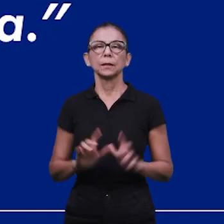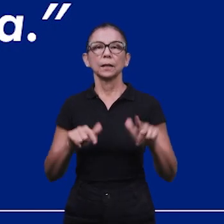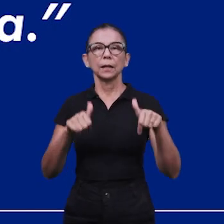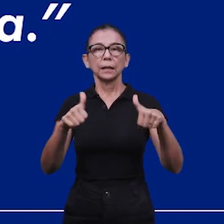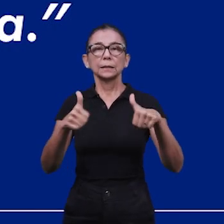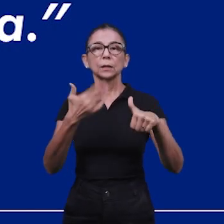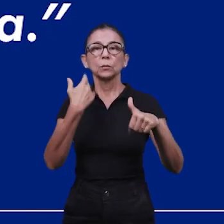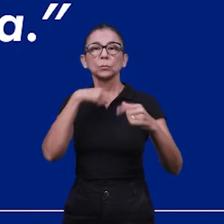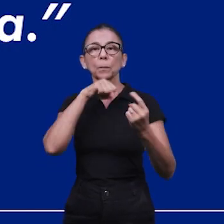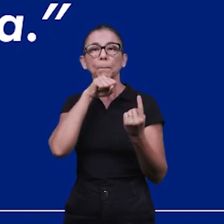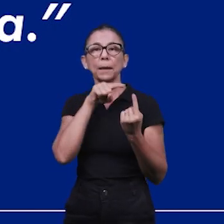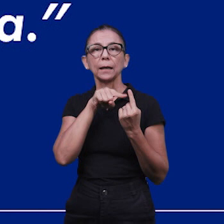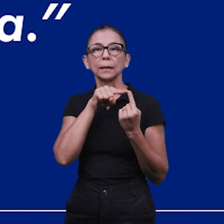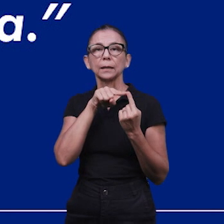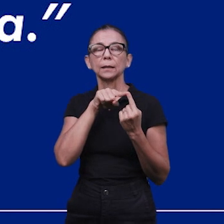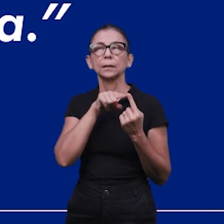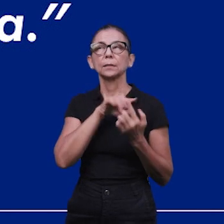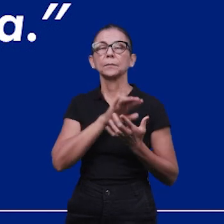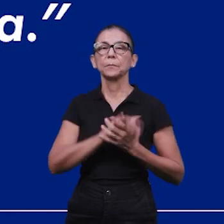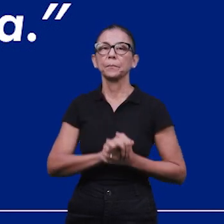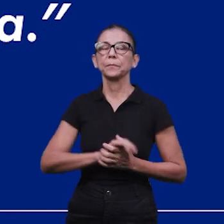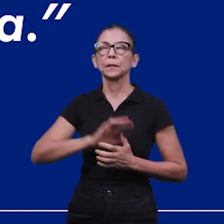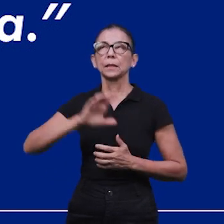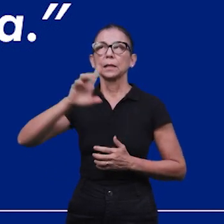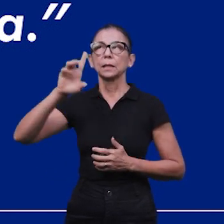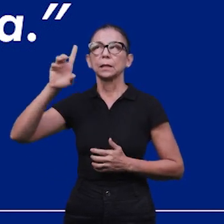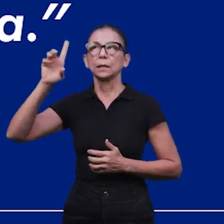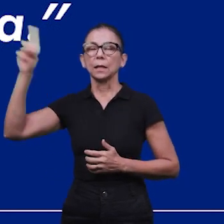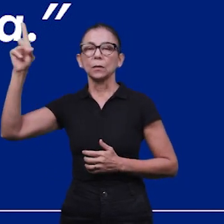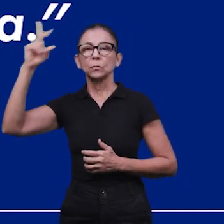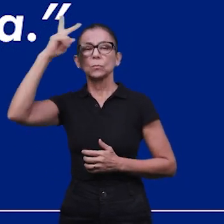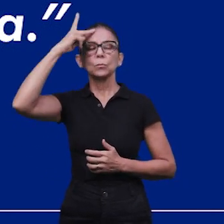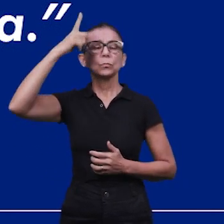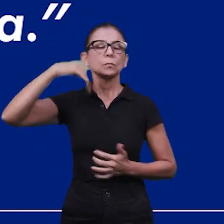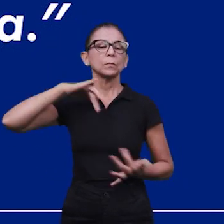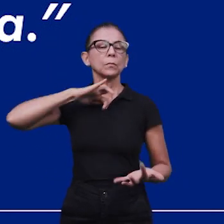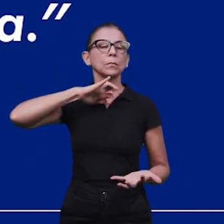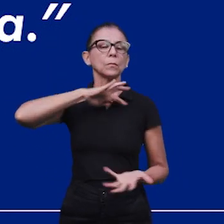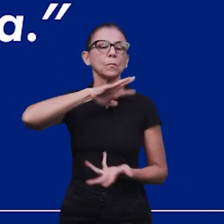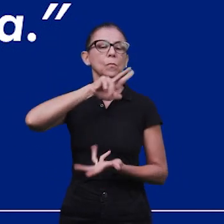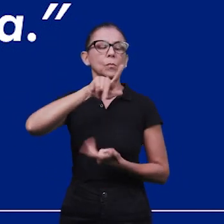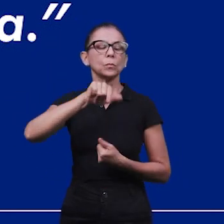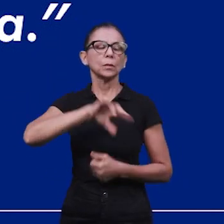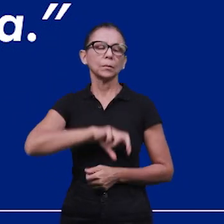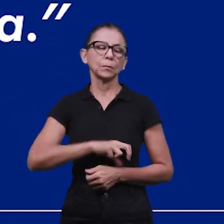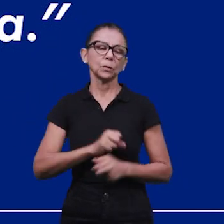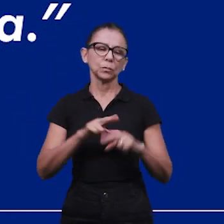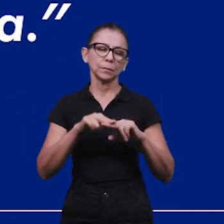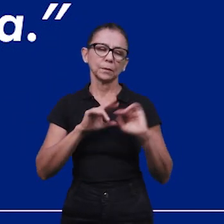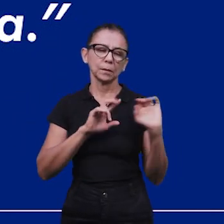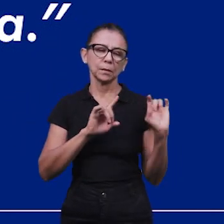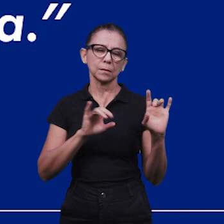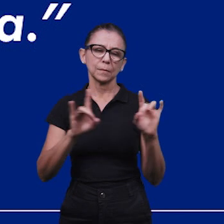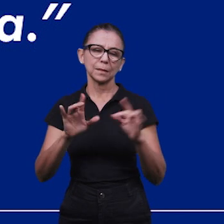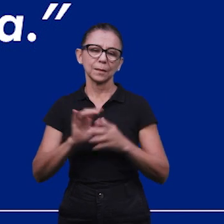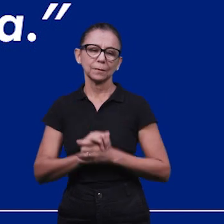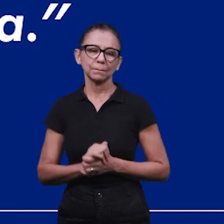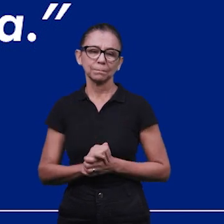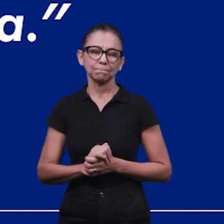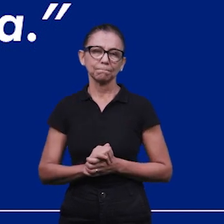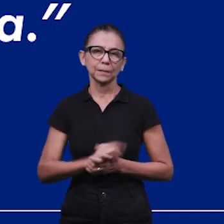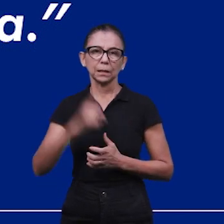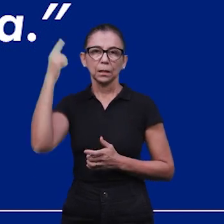sur l'action du Père, parce que Dieu aimait le monde de telle manière qu'il a donné son Fils unique, afin que tous ceux qui croient en lui ne périssent